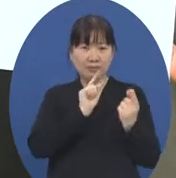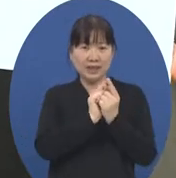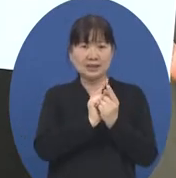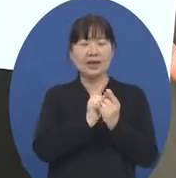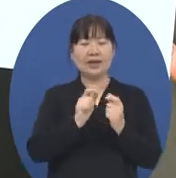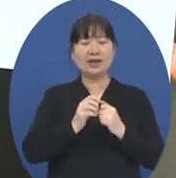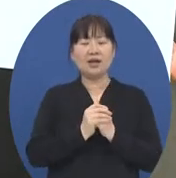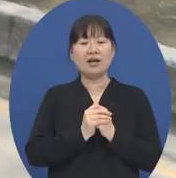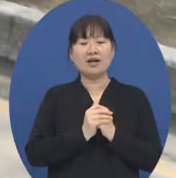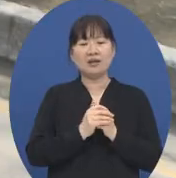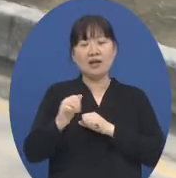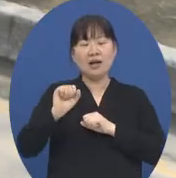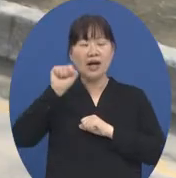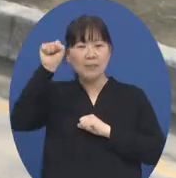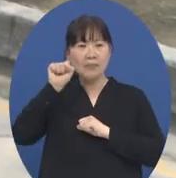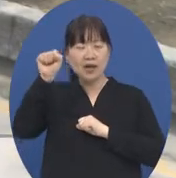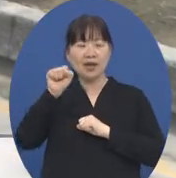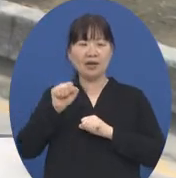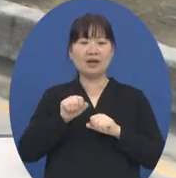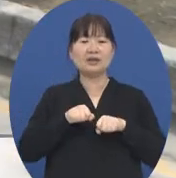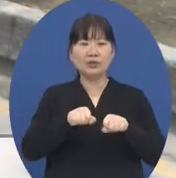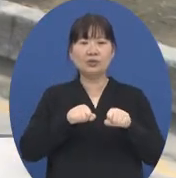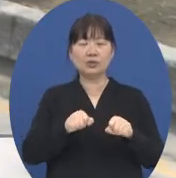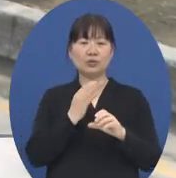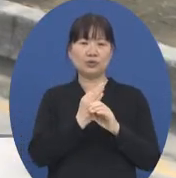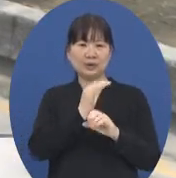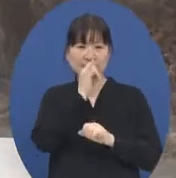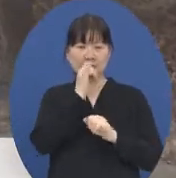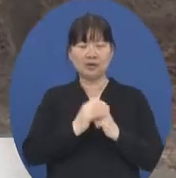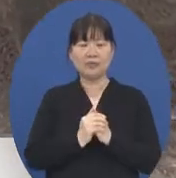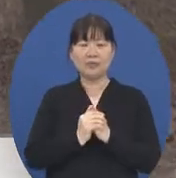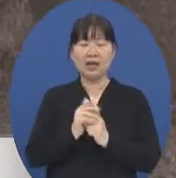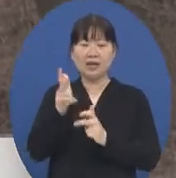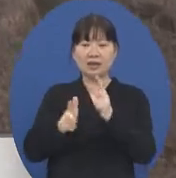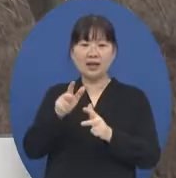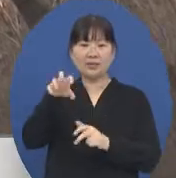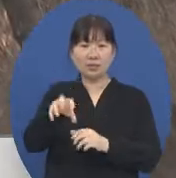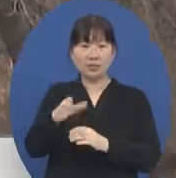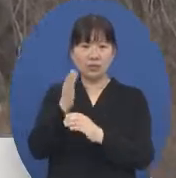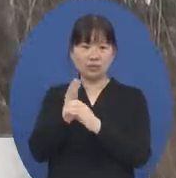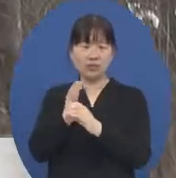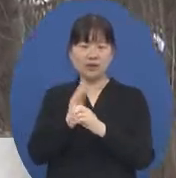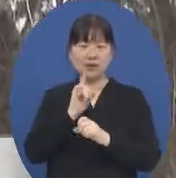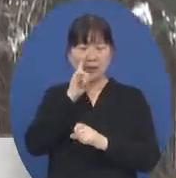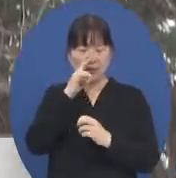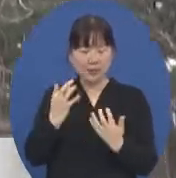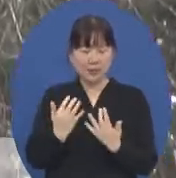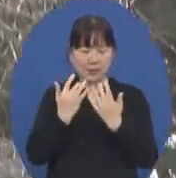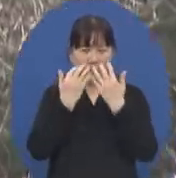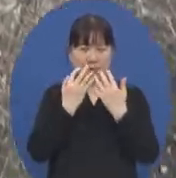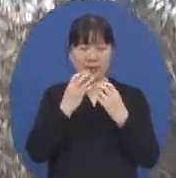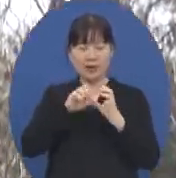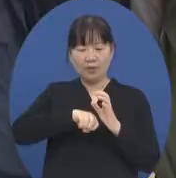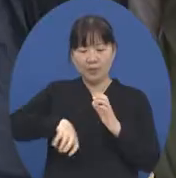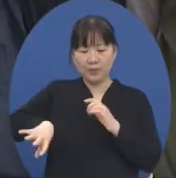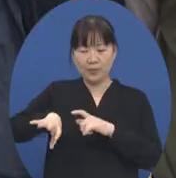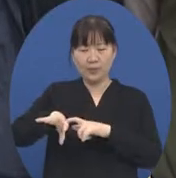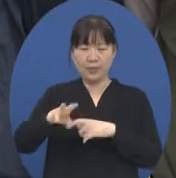캠페인이 한창입니다. 산업단지와 발전소가 많은 산단 중심으로 미세먼지 배출 모니터링도